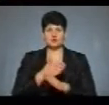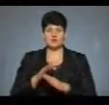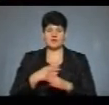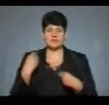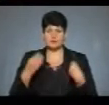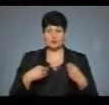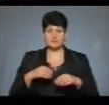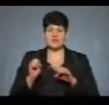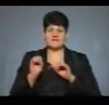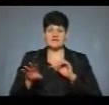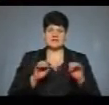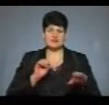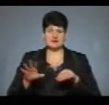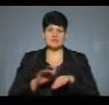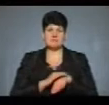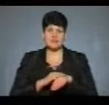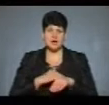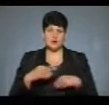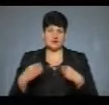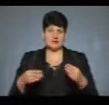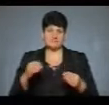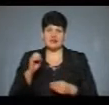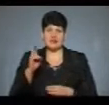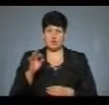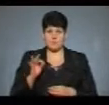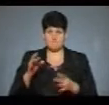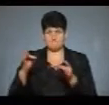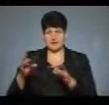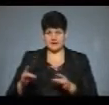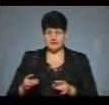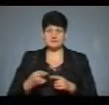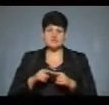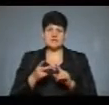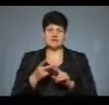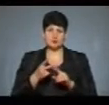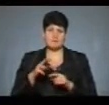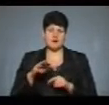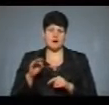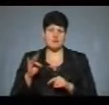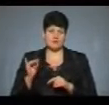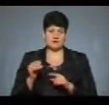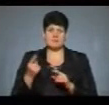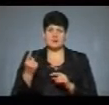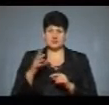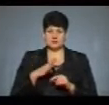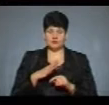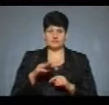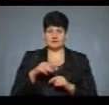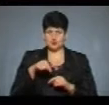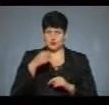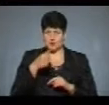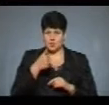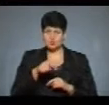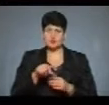та віддаватимуть на благодійність в екопакетах, каже Ольга Гордієнко. Це другий екомарафон, перший відбувся в травні цього року. Тоді